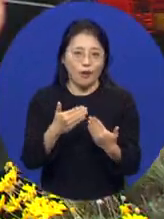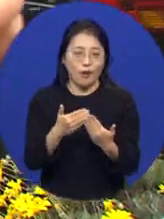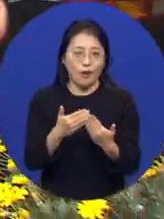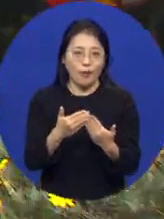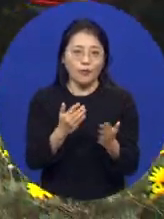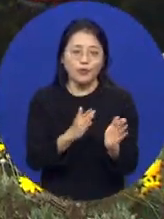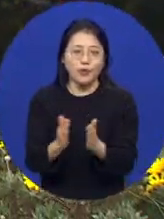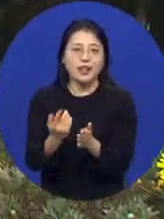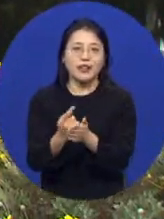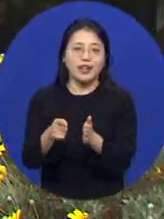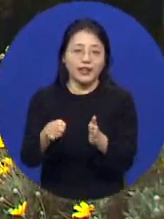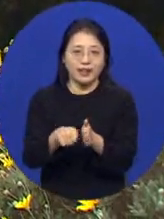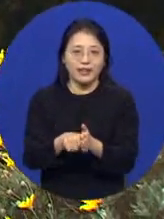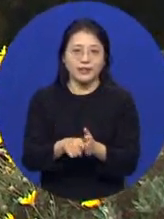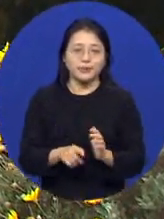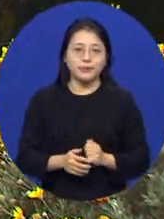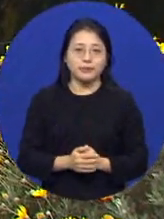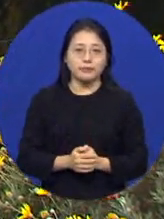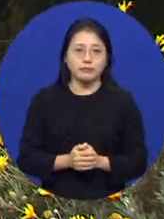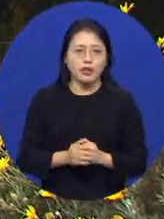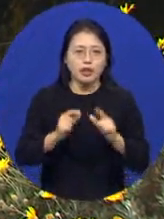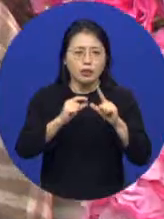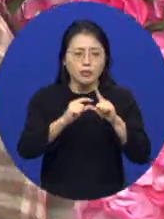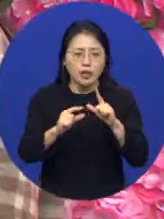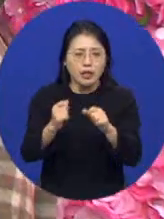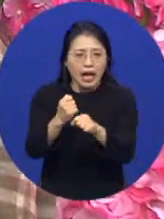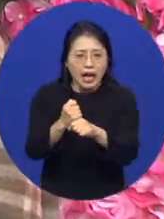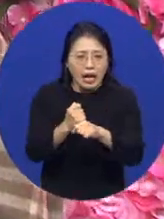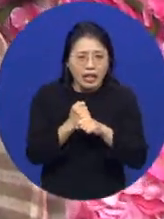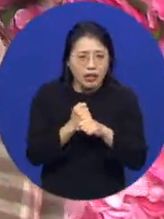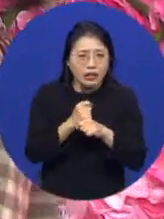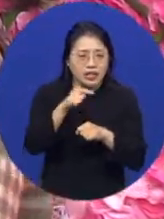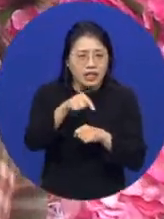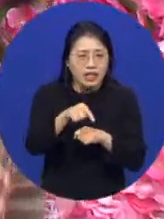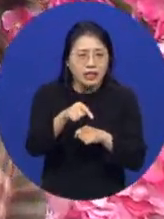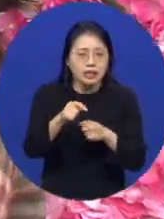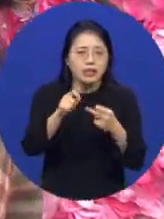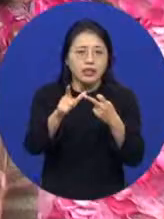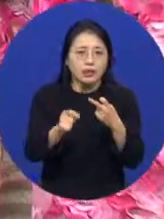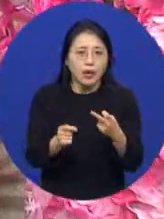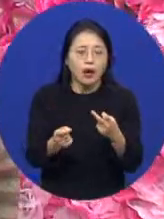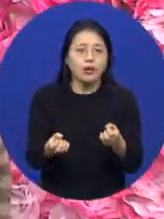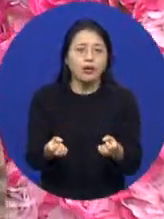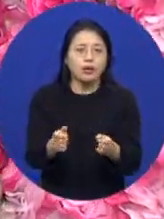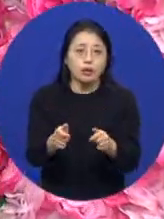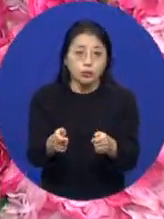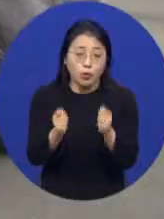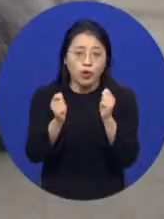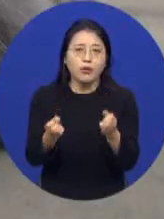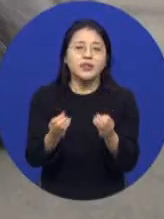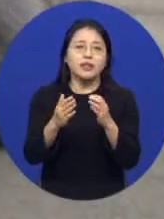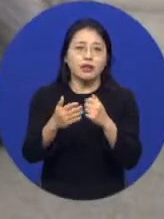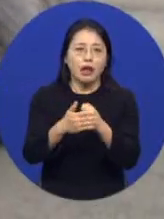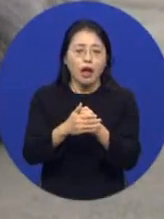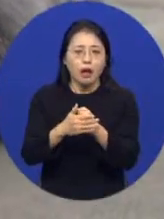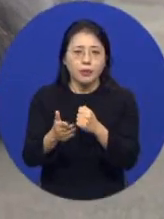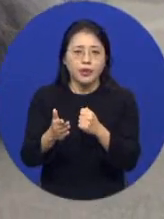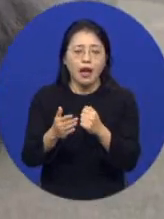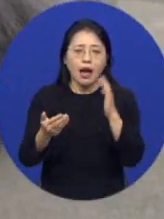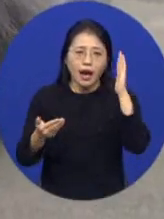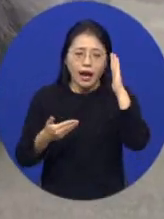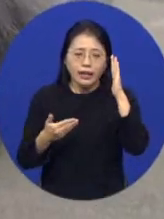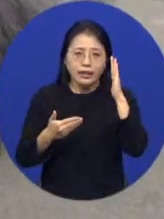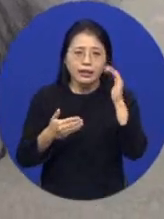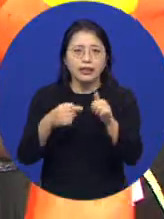위해서입니다. 하지만 일부에서는 당겨진 12월 졸업식이 학생들의 사교육 의존도를 높이고 부모들의